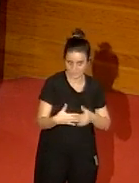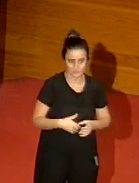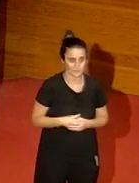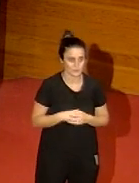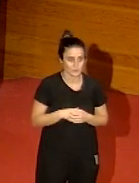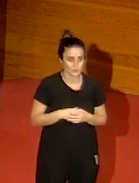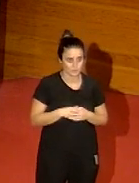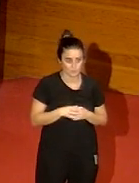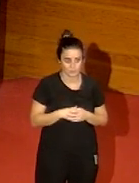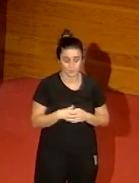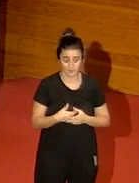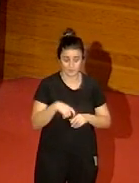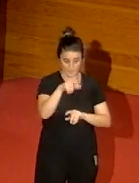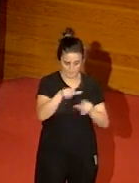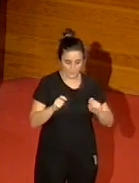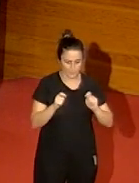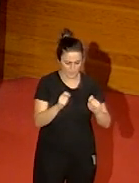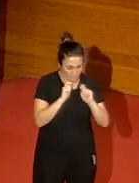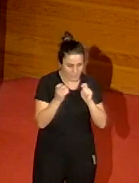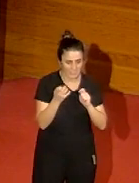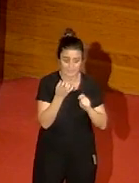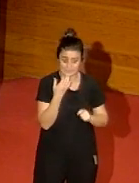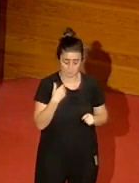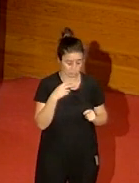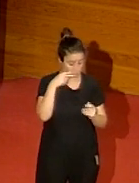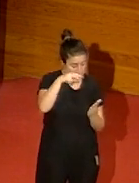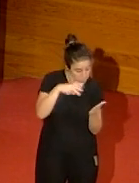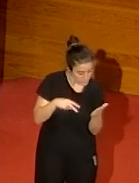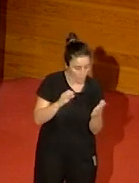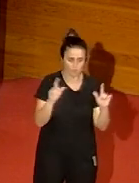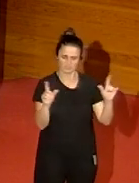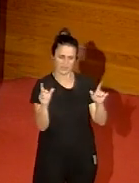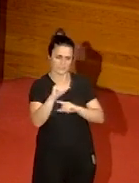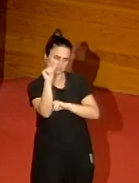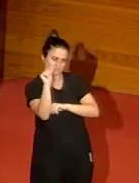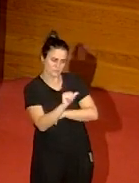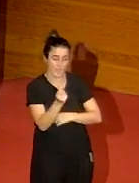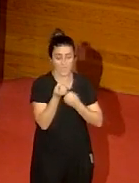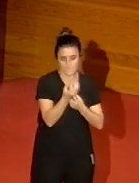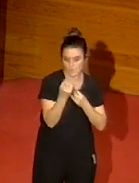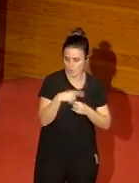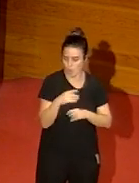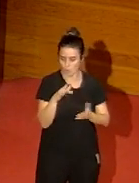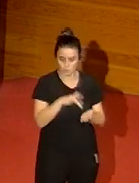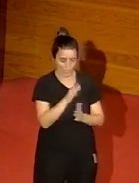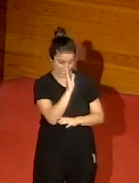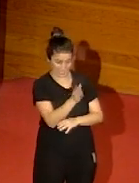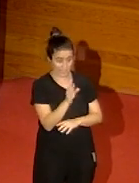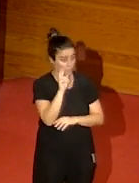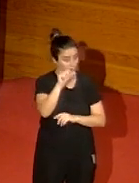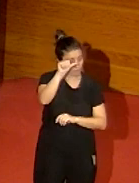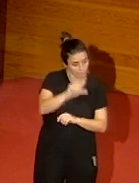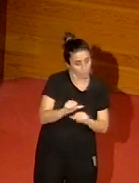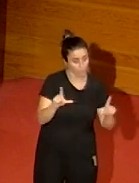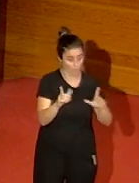daramatza kazetaritzarenik, informazio bat irakurtzen dudanean, edo telebistan ikusten dudanean, edo hauetako lankide baten zuzeneko bat ikusten dudanean, beti